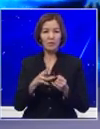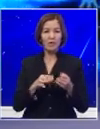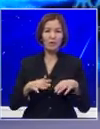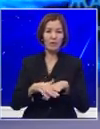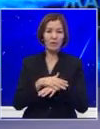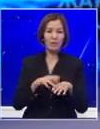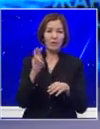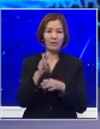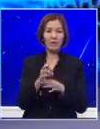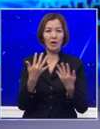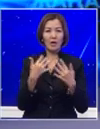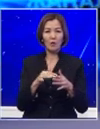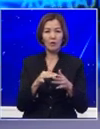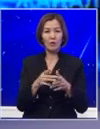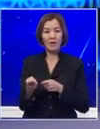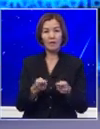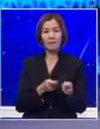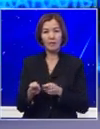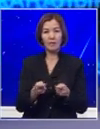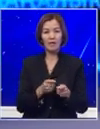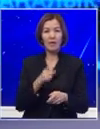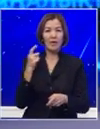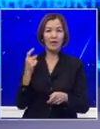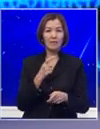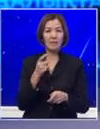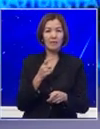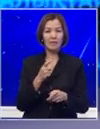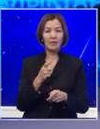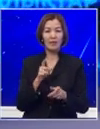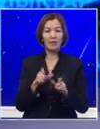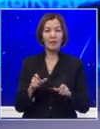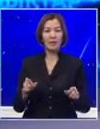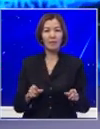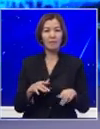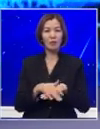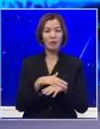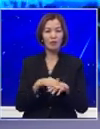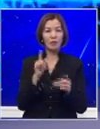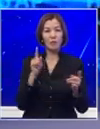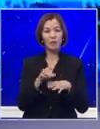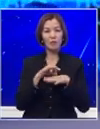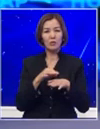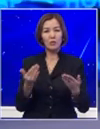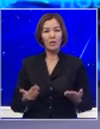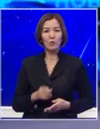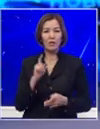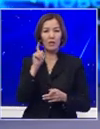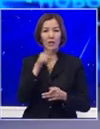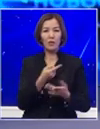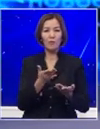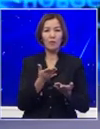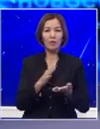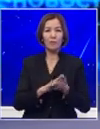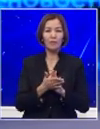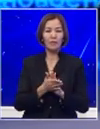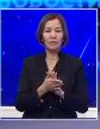Еңбекші Қазақ ауданына барды. Ауылдық округ әкімдері шаруа қожалық иелерімен аймақ тұрғындармен жүздесті. Әлеуметтік экономикалық